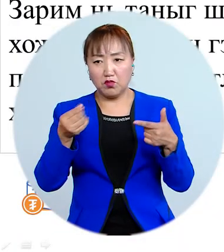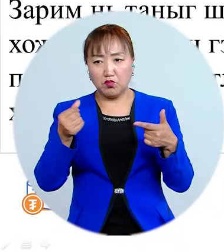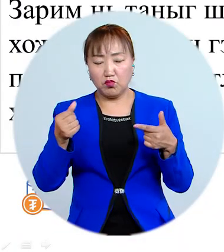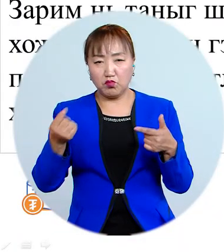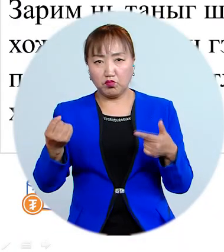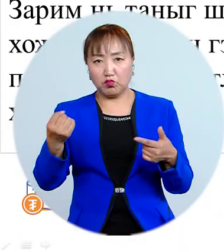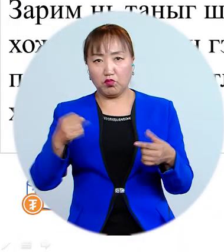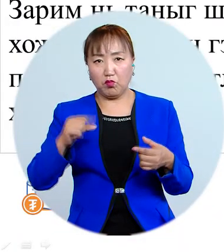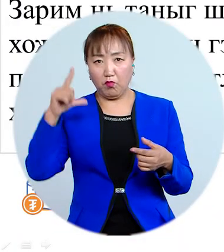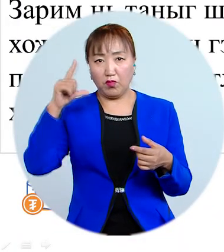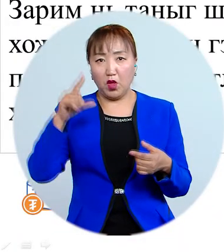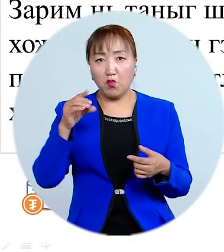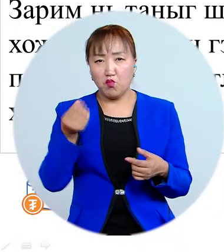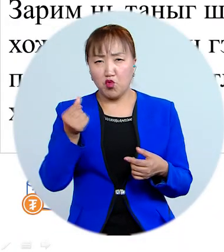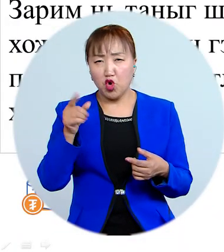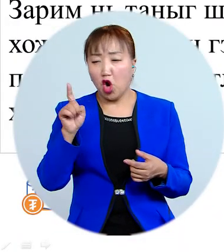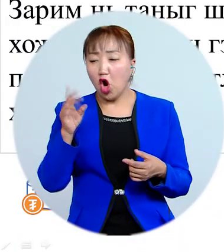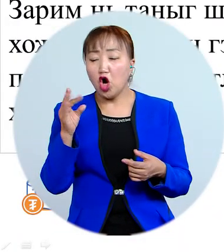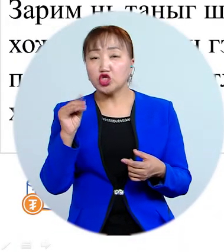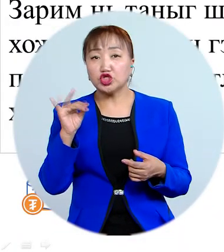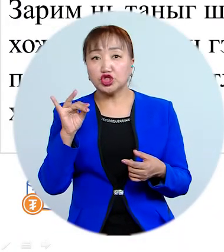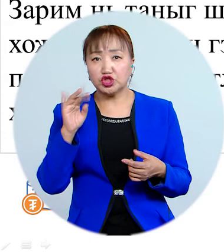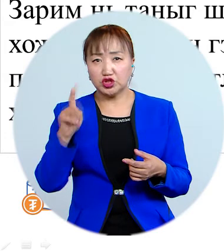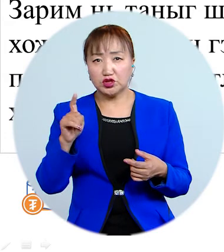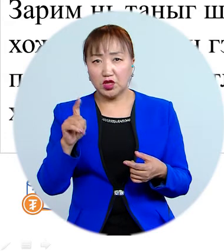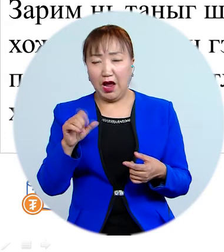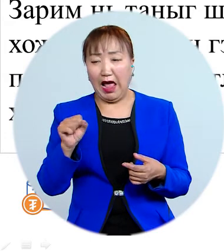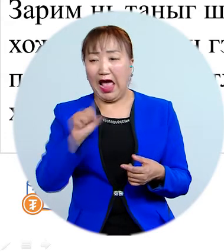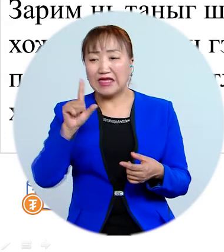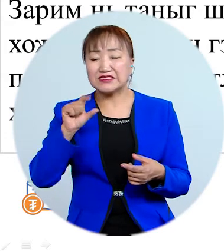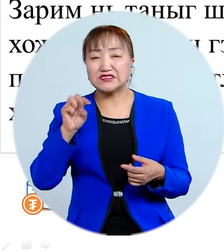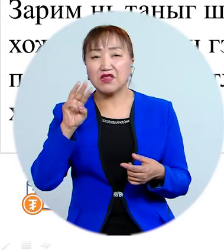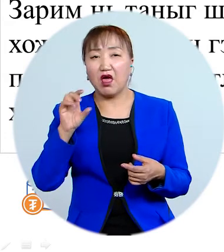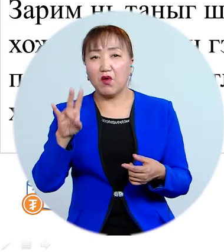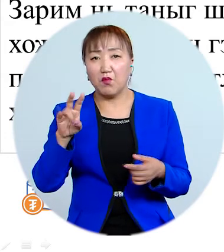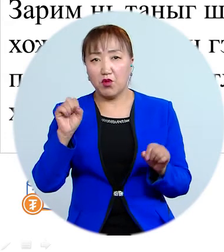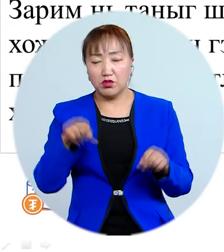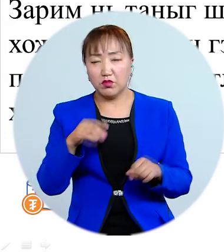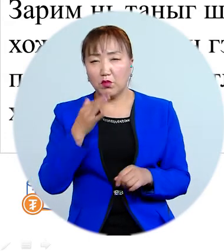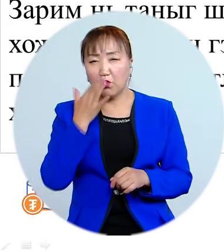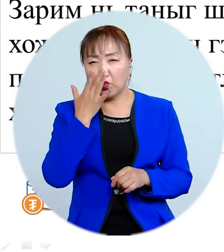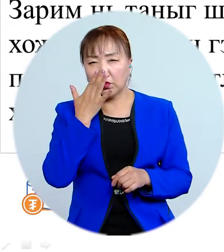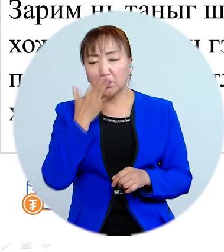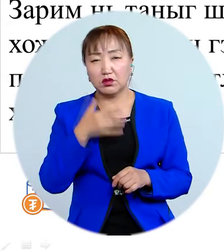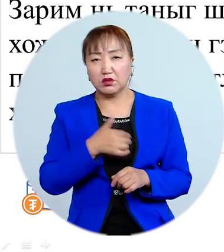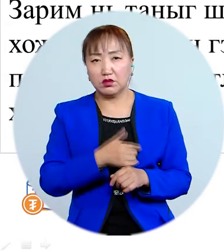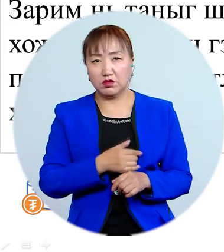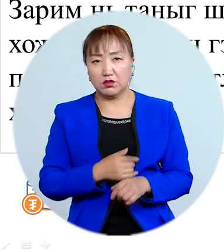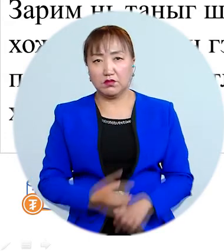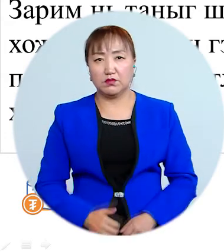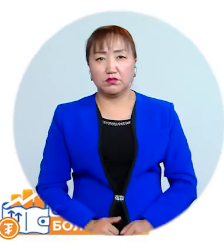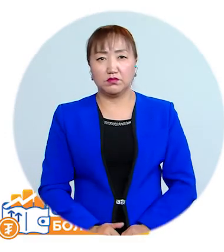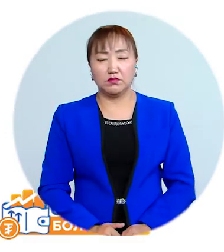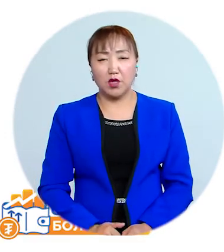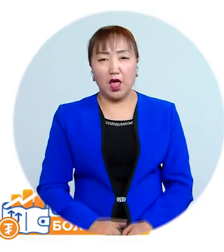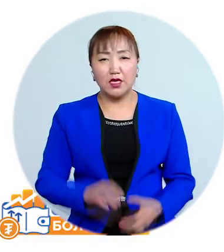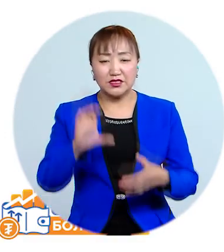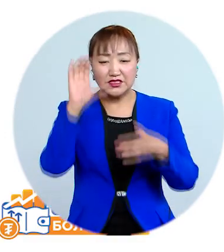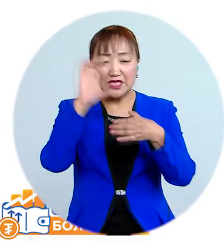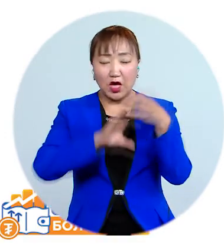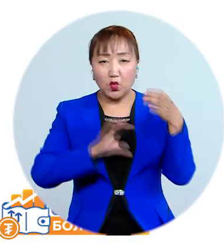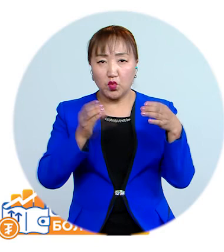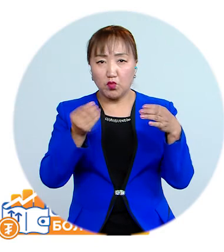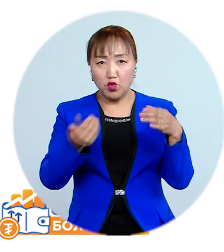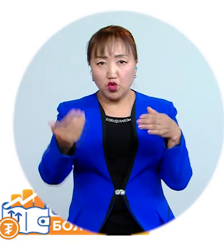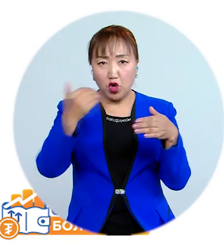одоо баялагийг олно гэсэн ойлголт байхгүй гэдгийг бас иргэд маань сайн анхаараарэ. За хөрөнгө оруулалтын луйвар гэж байдаг. Жишээ нь маш